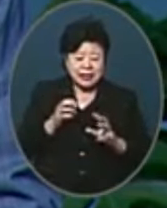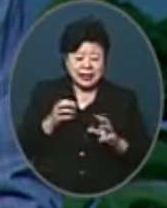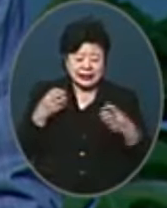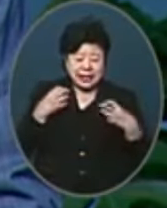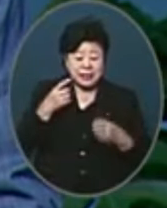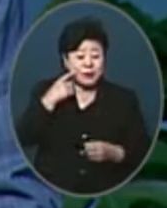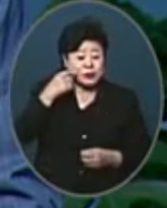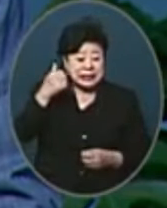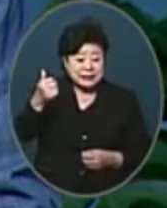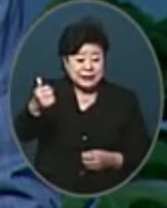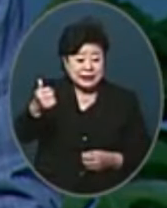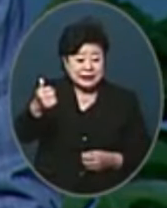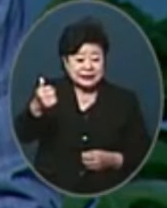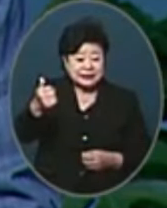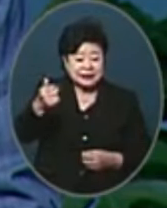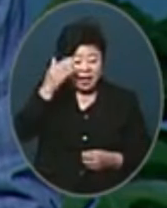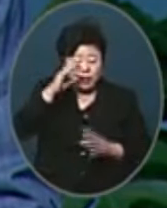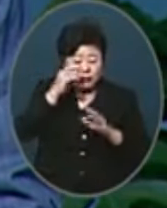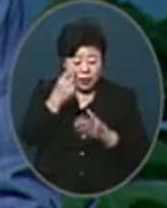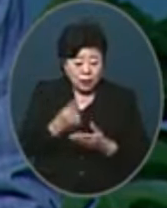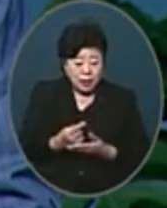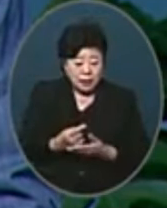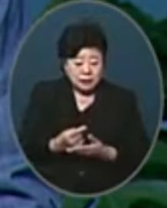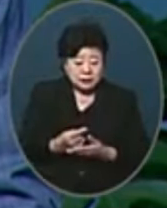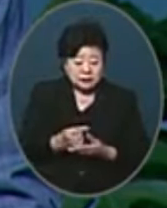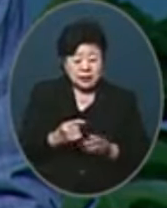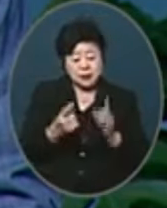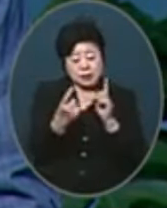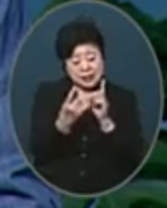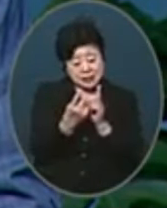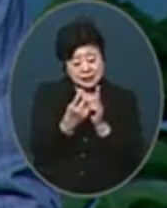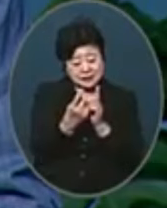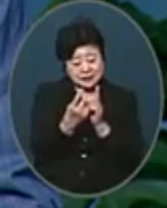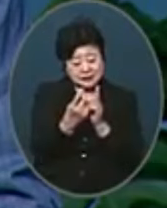목사가 한국에 와 있는 그를 만나기 위해서